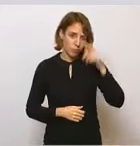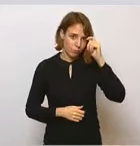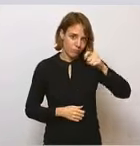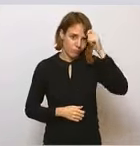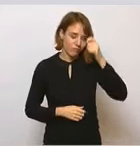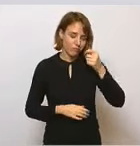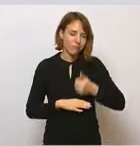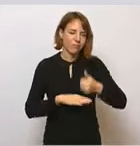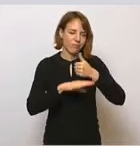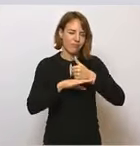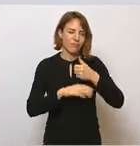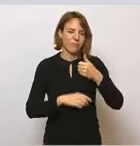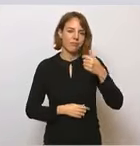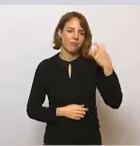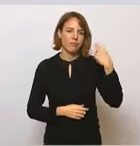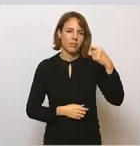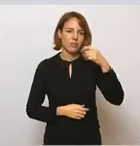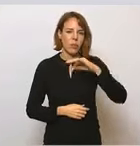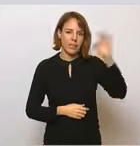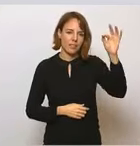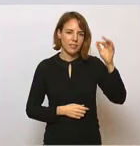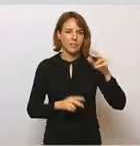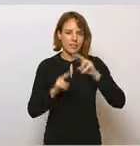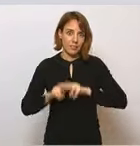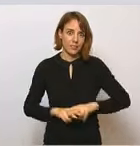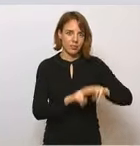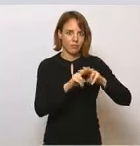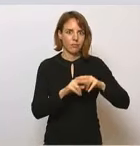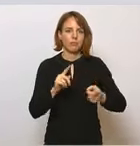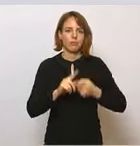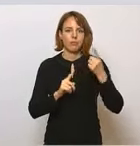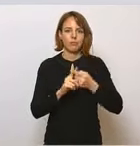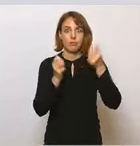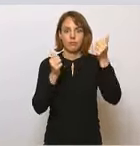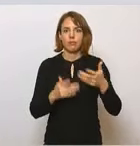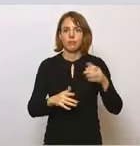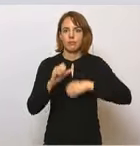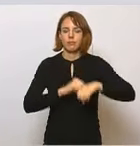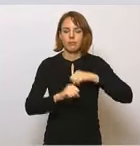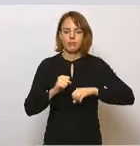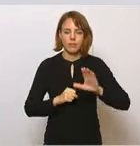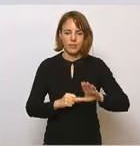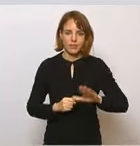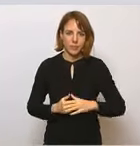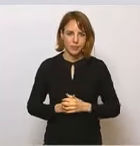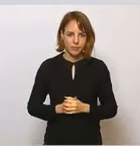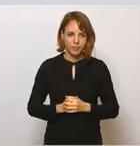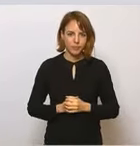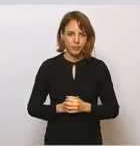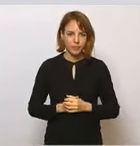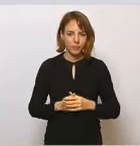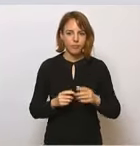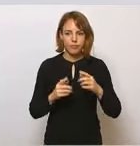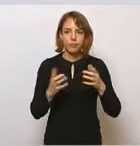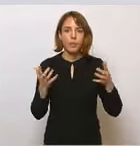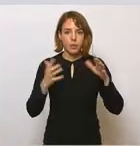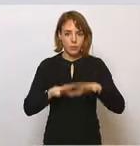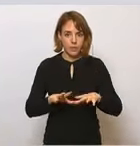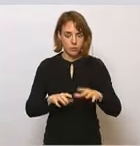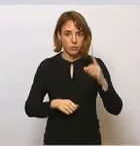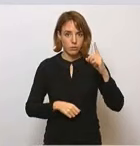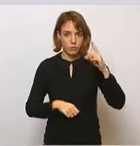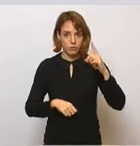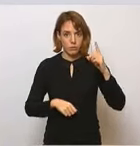européenne pour l'organisation de cet événement très important. La coalition pour for App Fairness a commencé en septembre